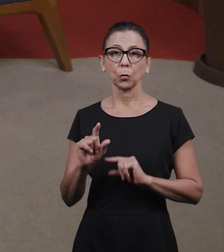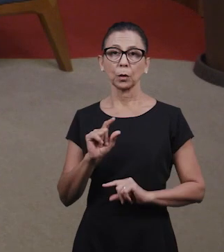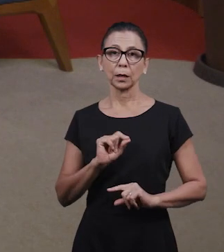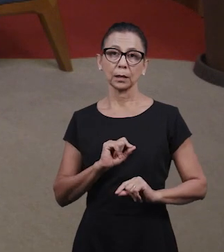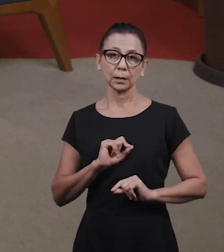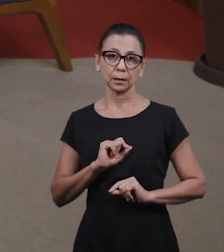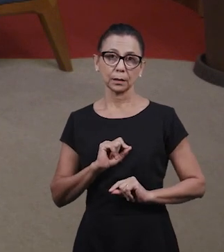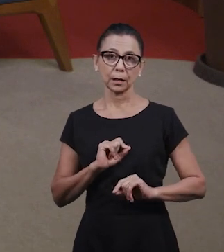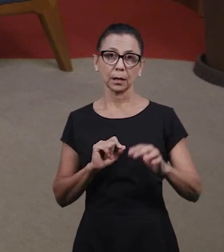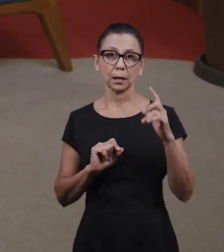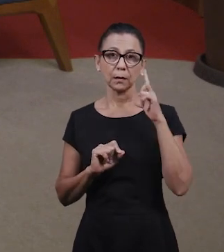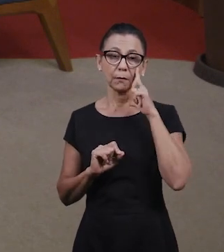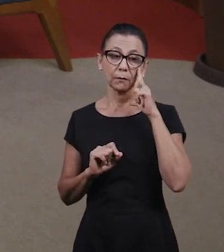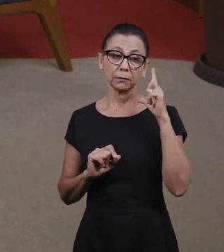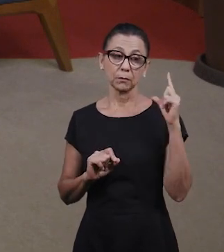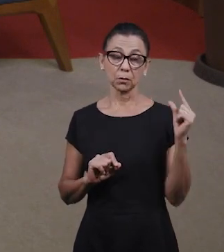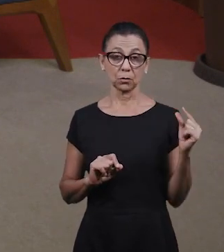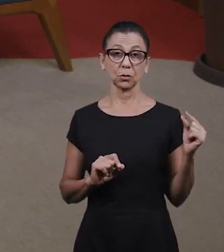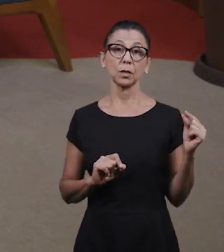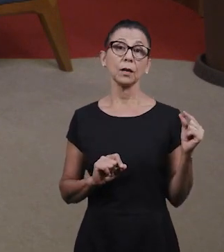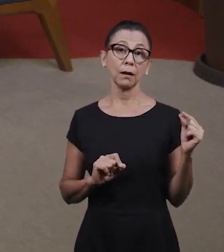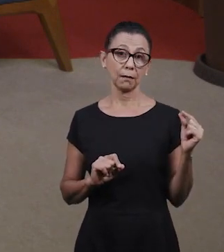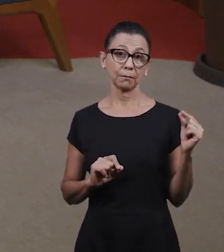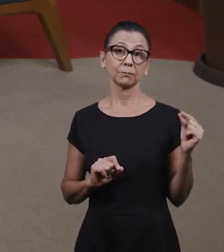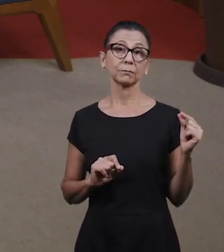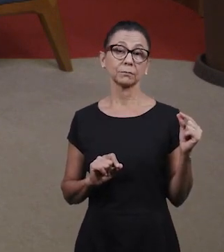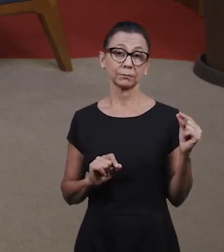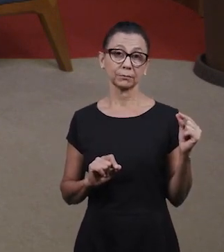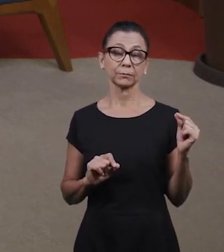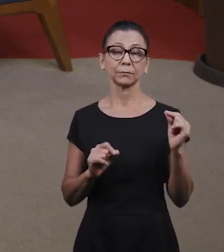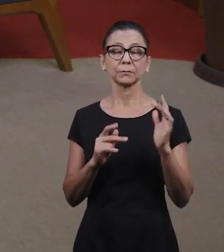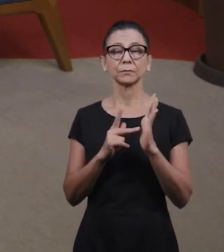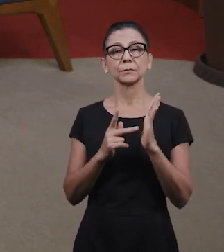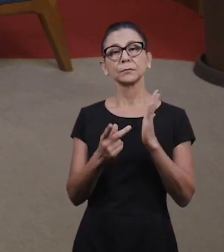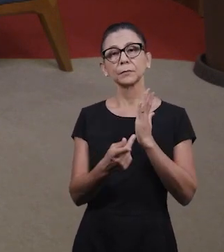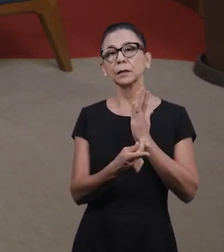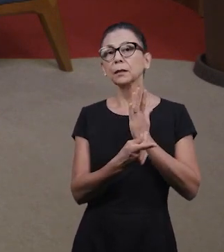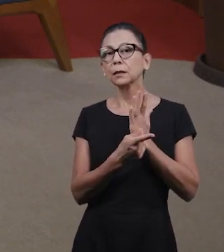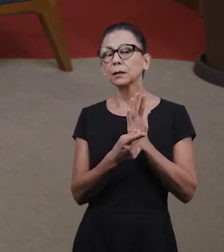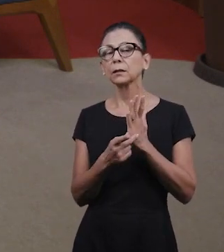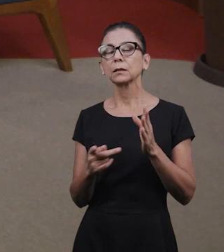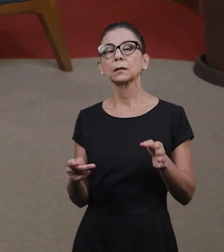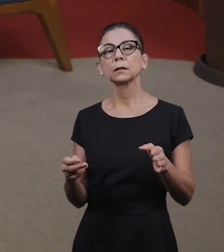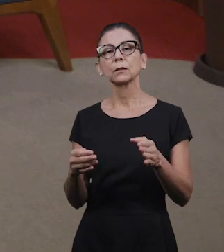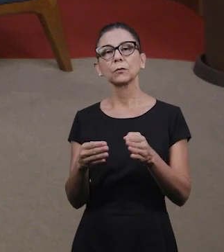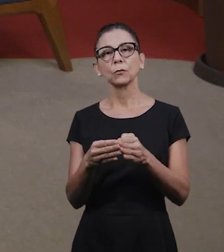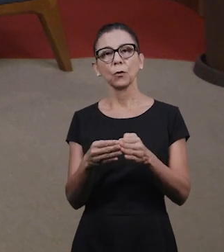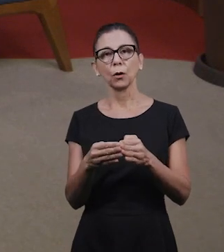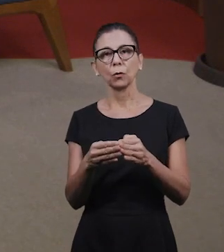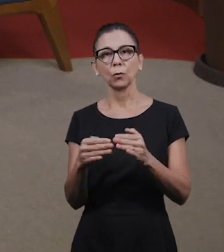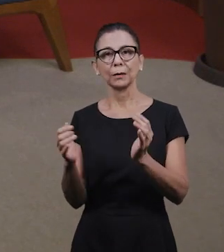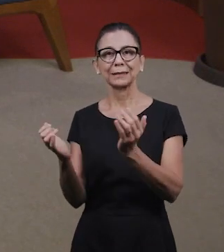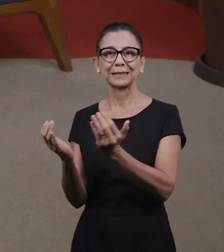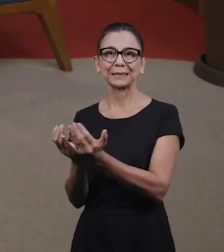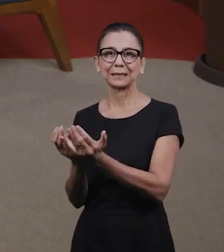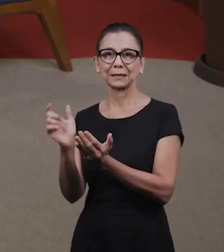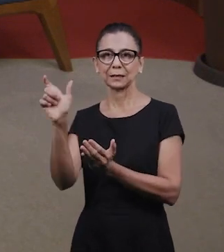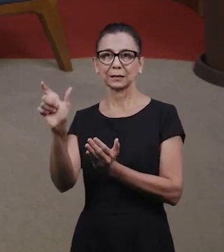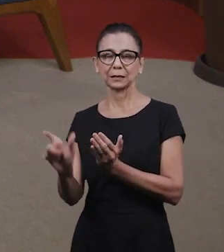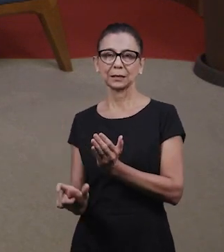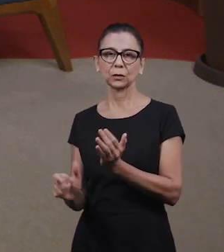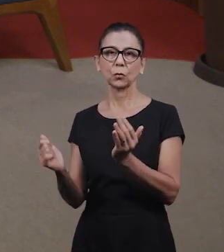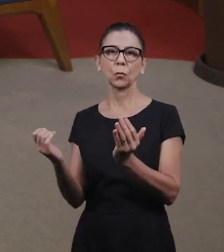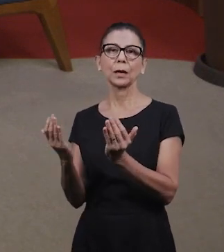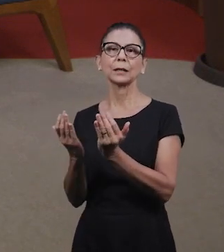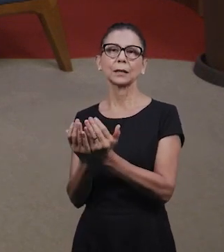importance porte sur la vigilance, le fait que le serviteur soit vigilant. Cette parabole, elle est dirigée, adressée pour le